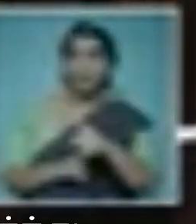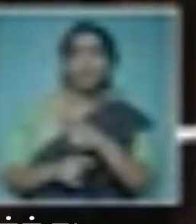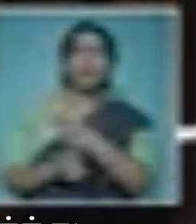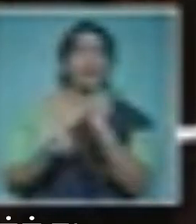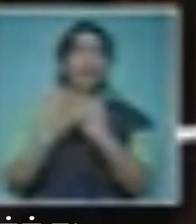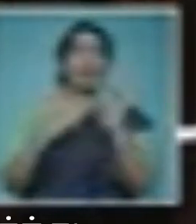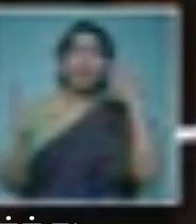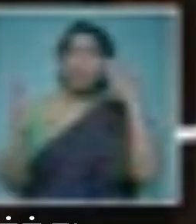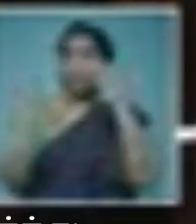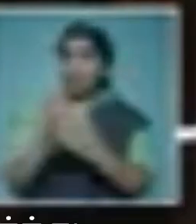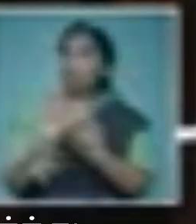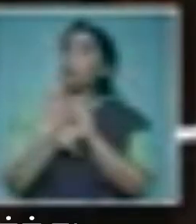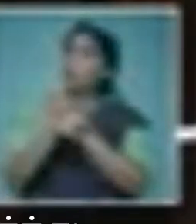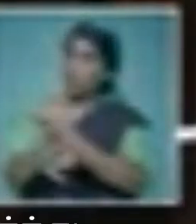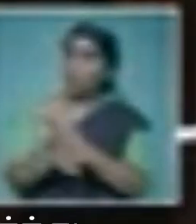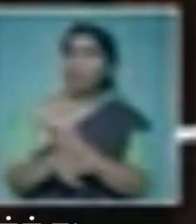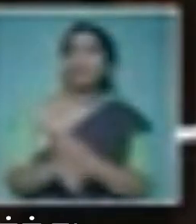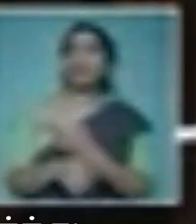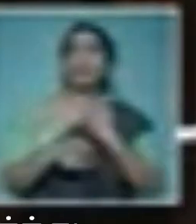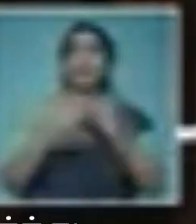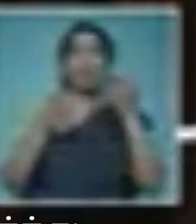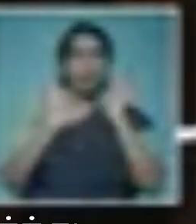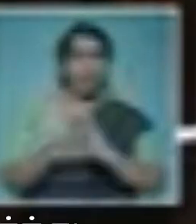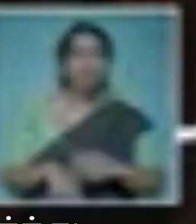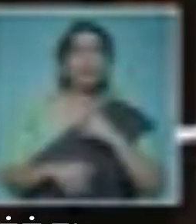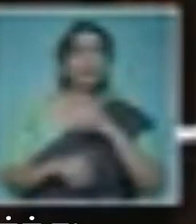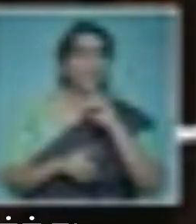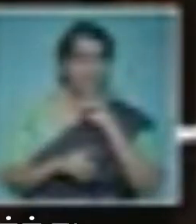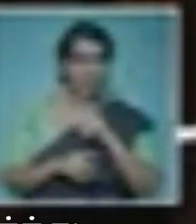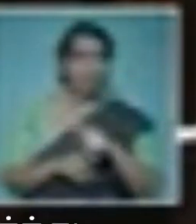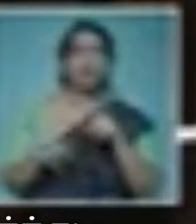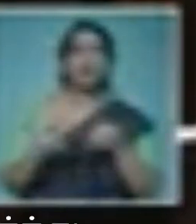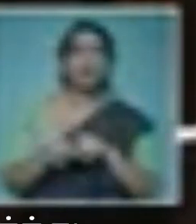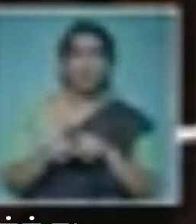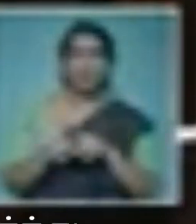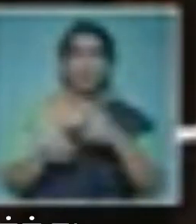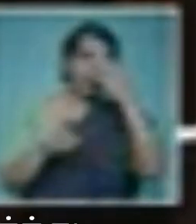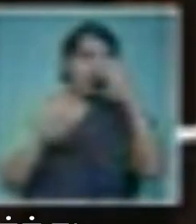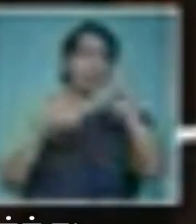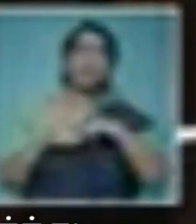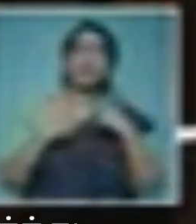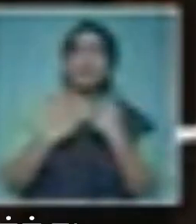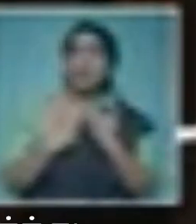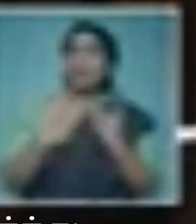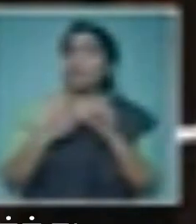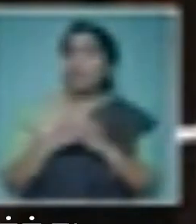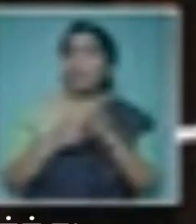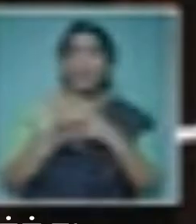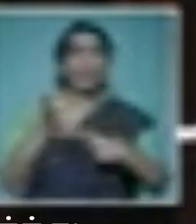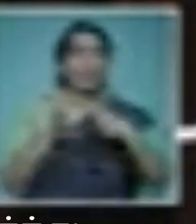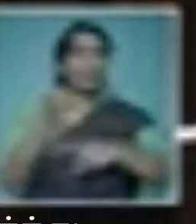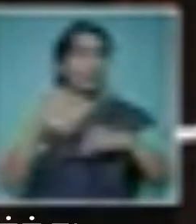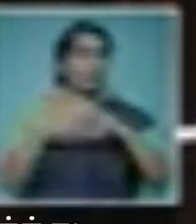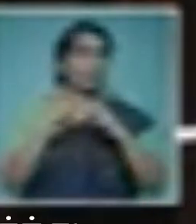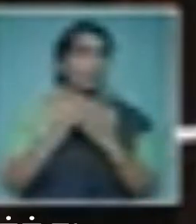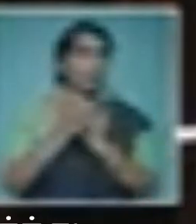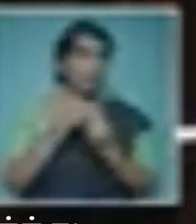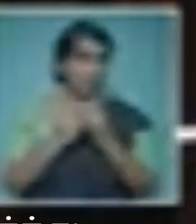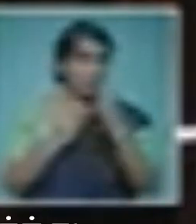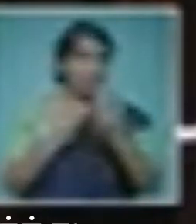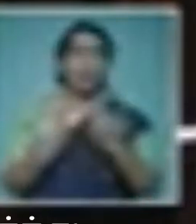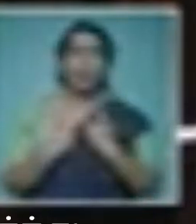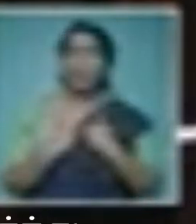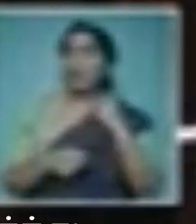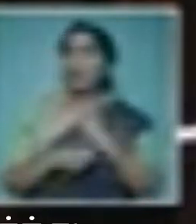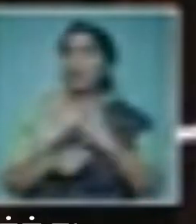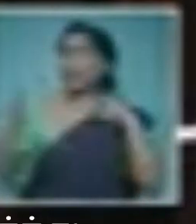ප්‍රොටෙක්ට් කරන එක ගැන අපි උගන්වලා දෙමු. ඒක නිසා අවසාන වශයෙන් කියන්නේ එතුමට මීට වඩා කාලය දෙන්න පුළුවන් කමක් නැහැ. සම්දානේ වශයෙන් අපේ පක්ෂේ දේශපාලන විසඳුමක් ලබා දෙනකල් අපි